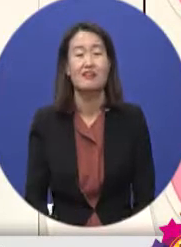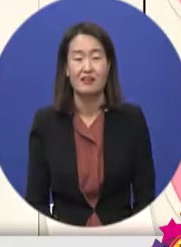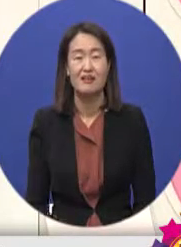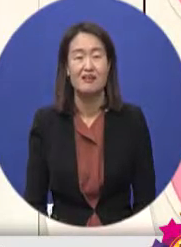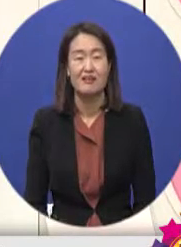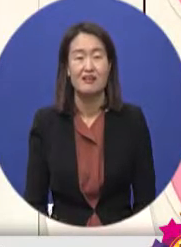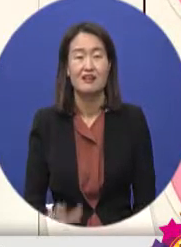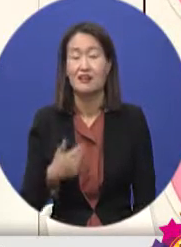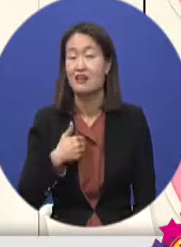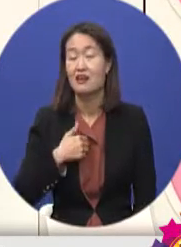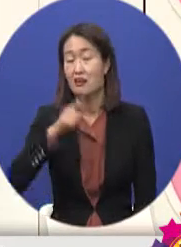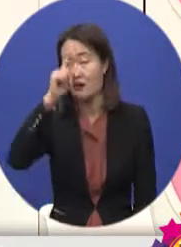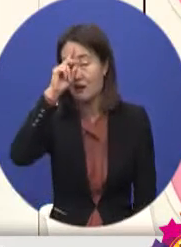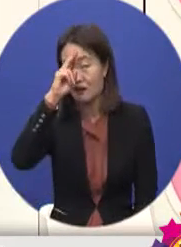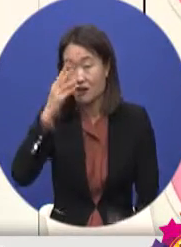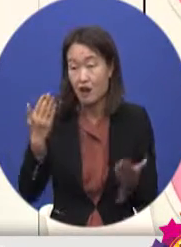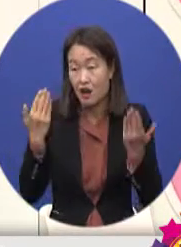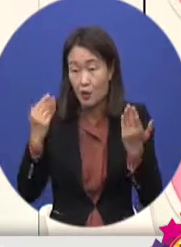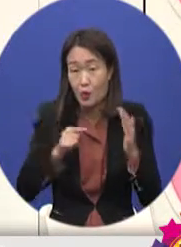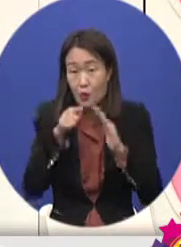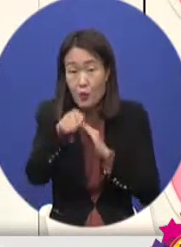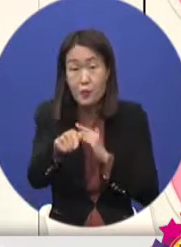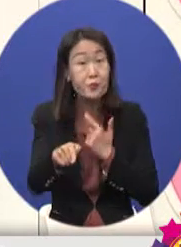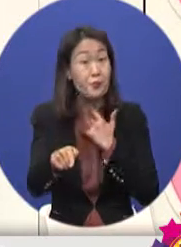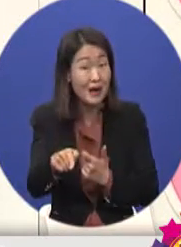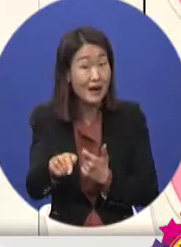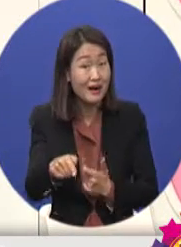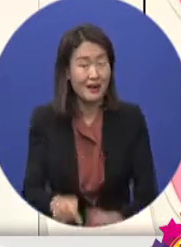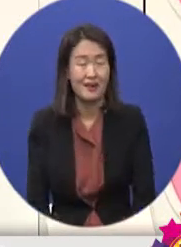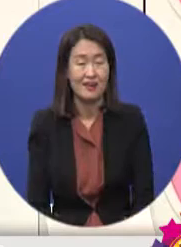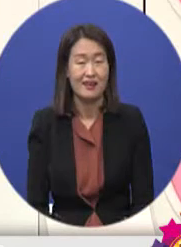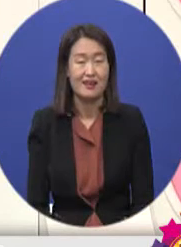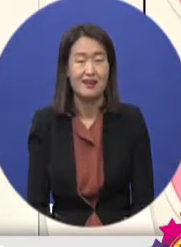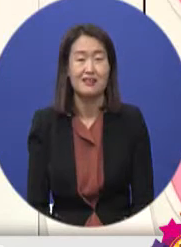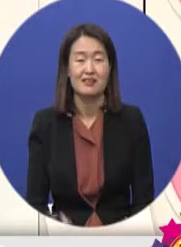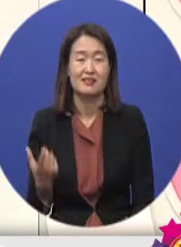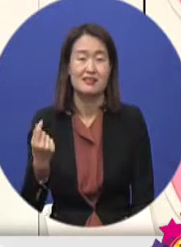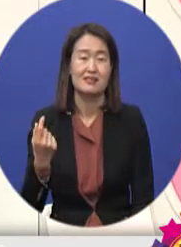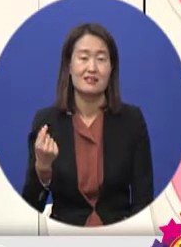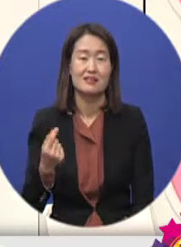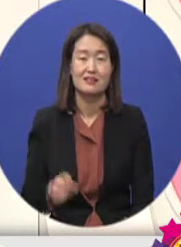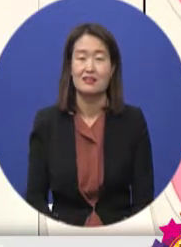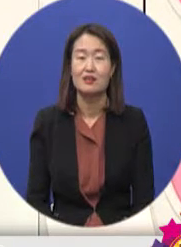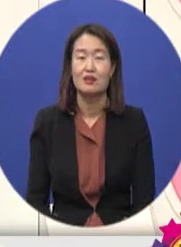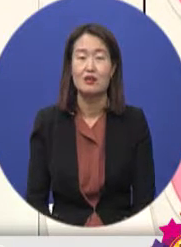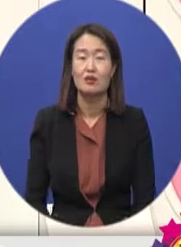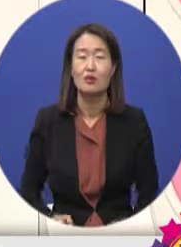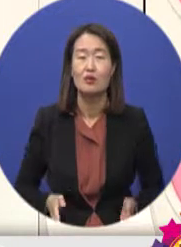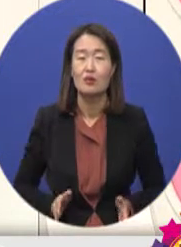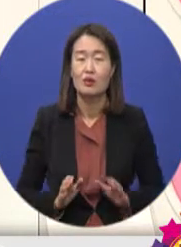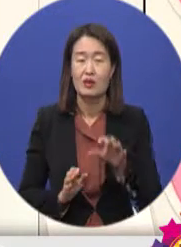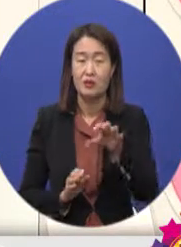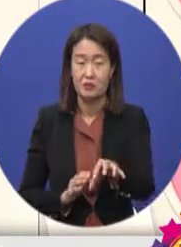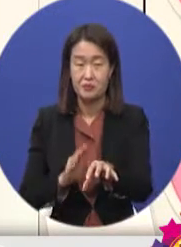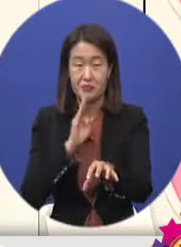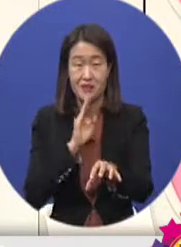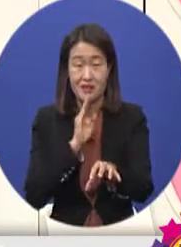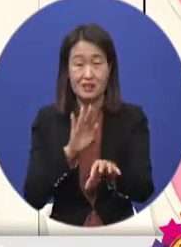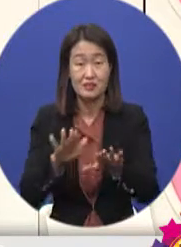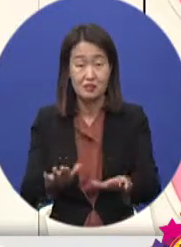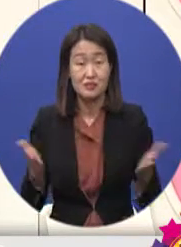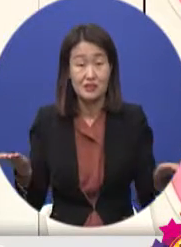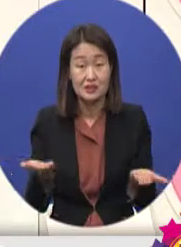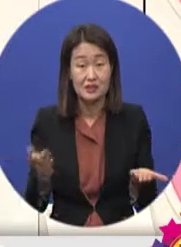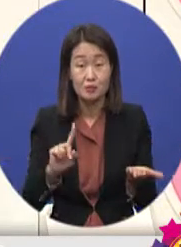저 중학교 때인가 한번 가본 적이 있는데 거기서 아, 오셨군요. 참, 네. 그 고향 합천이에요. 네, 그렇군요. 어떤